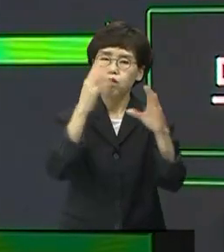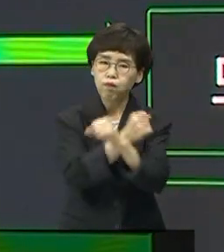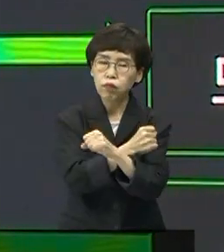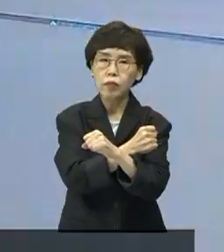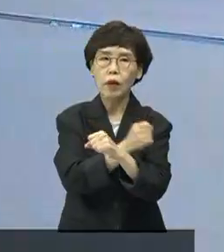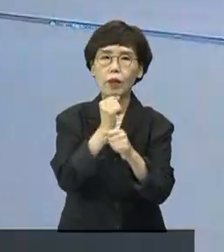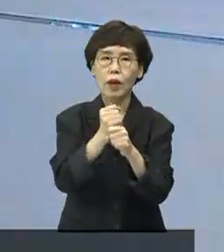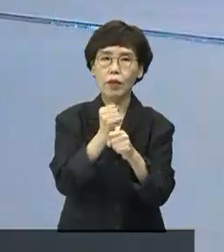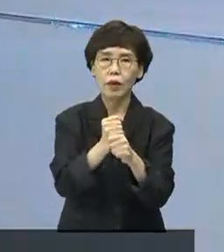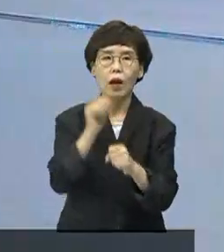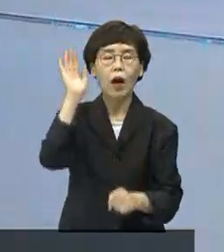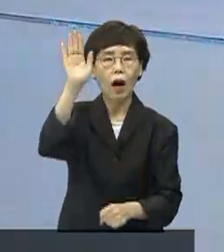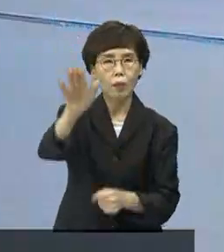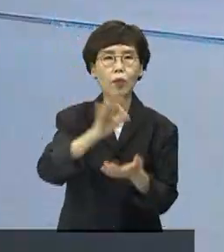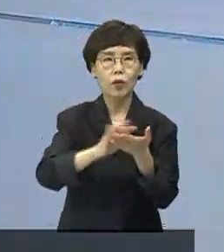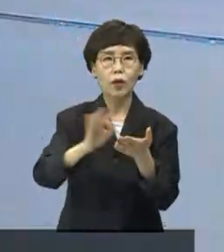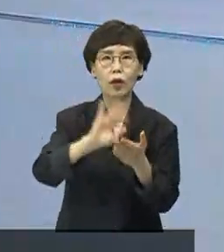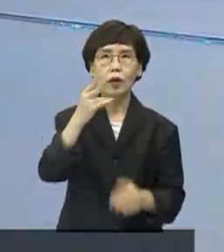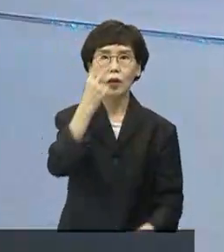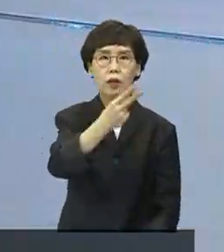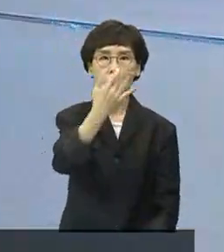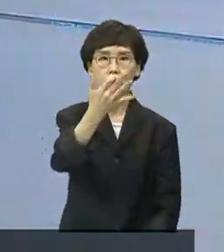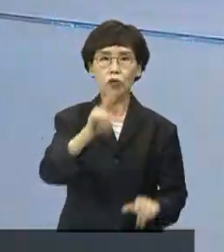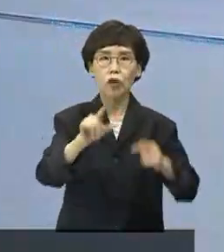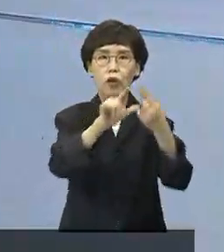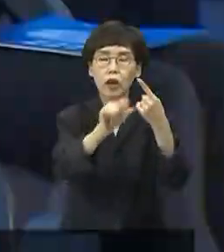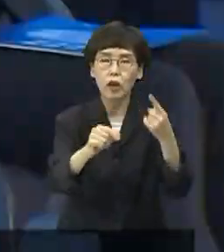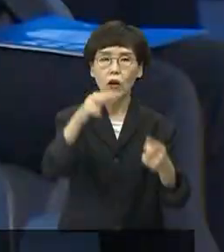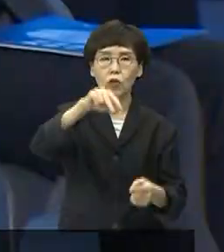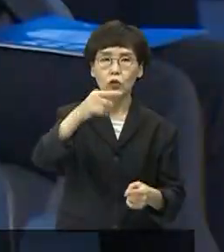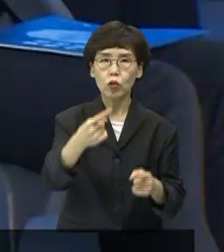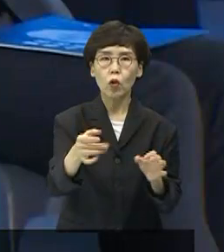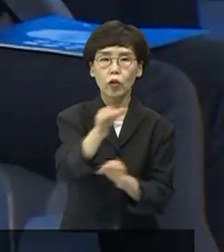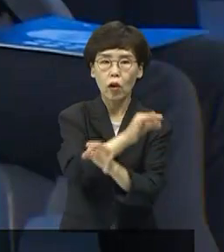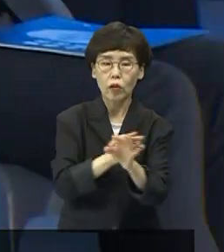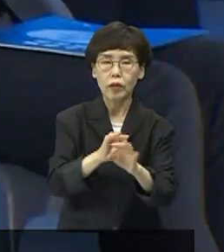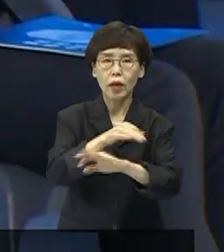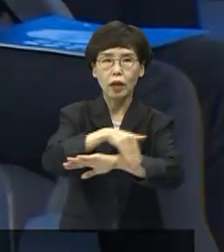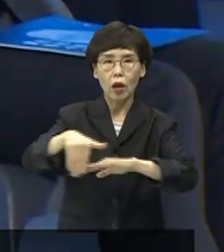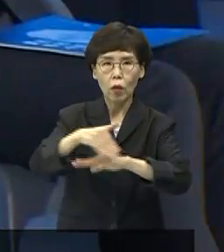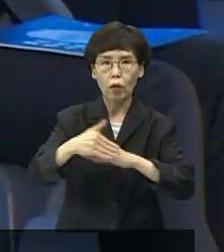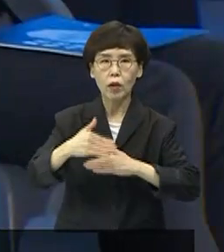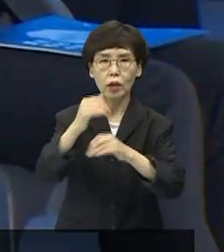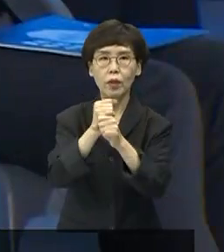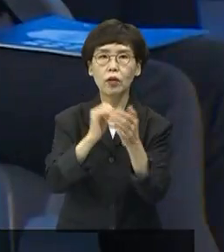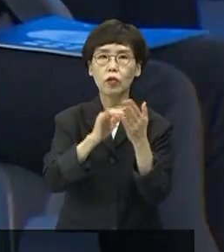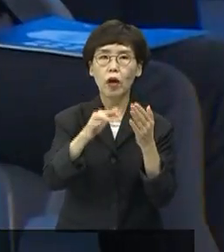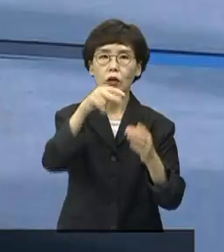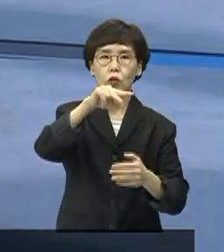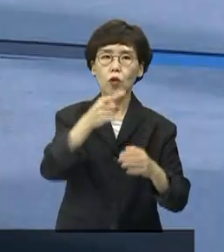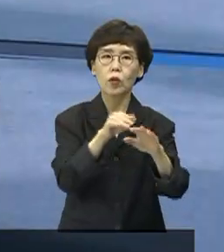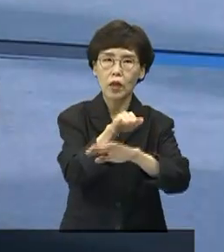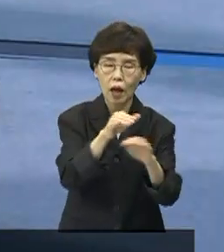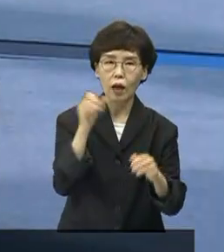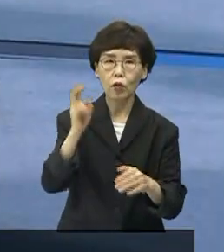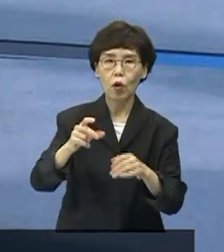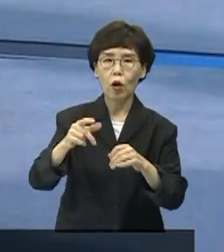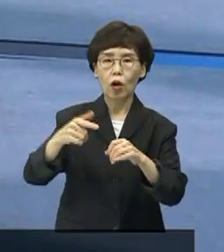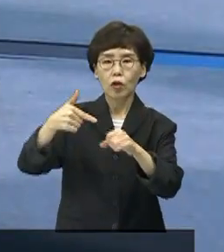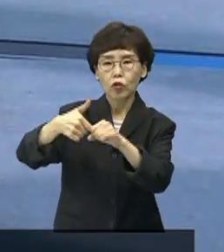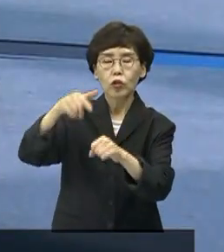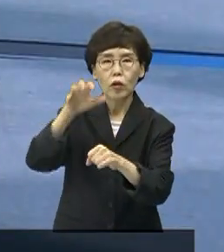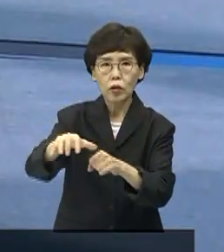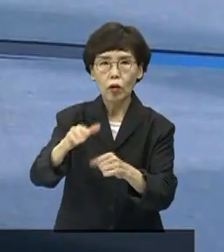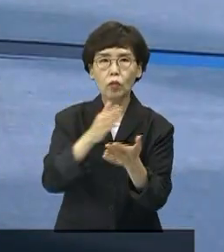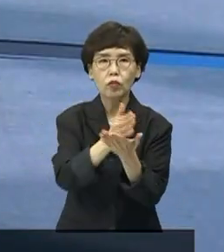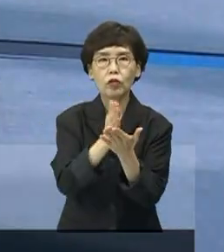에너지로 꼽으며 지난 2019년 1월 수소경제 활성화 로드맵을 세운 뒤 수소차, 충전소 등 분야별 대책을 추진하고